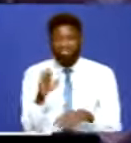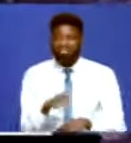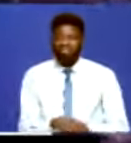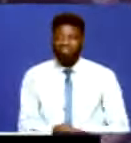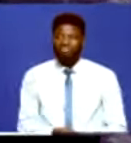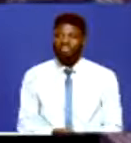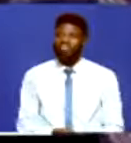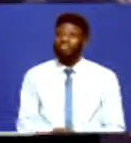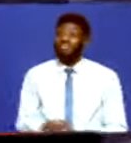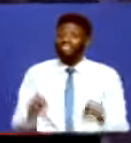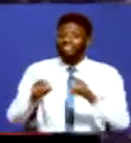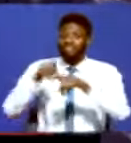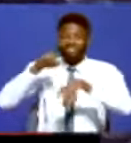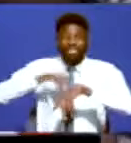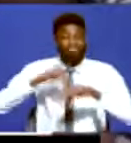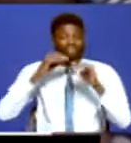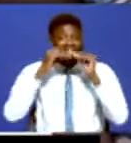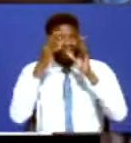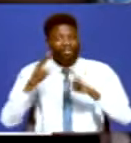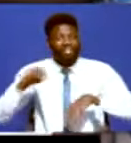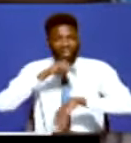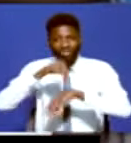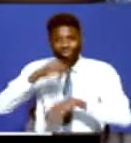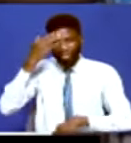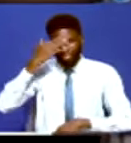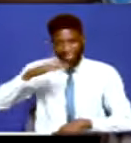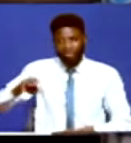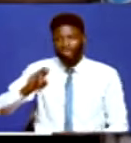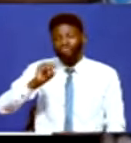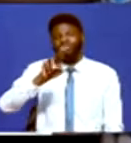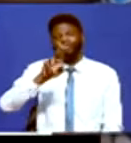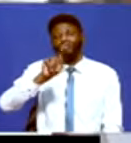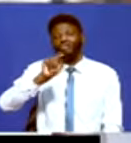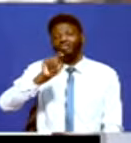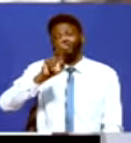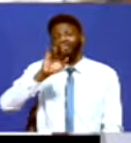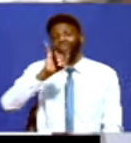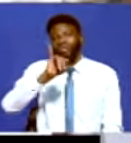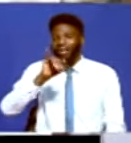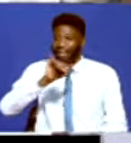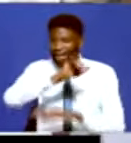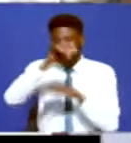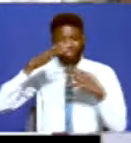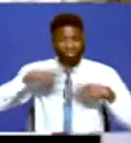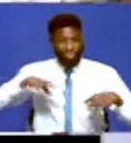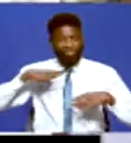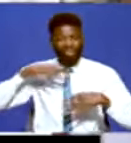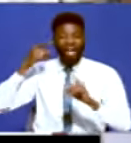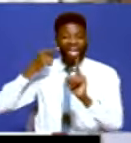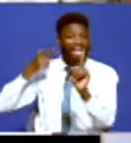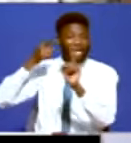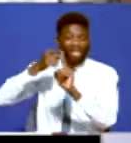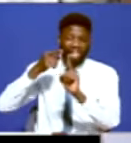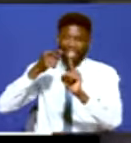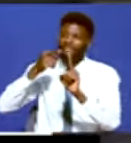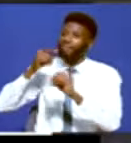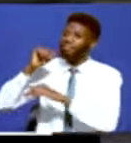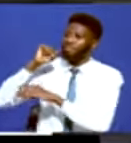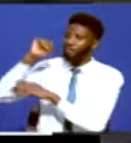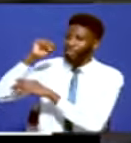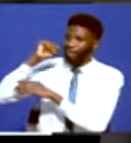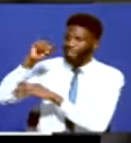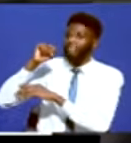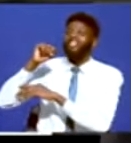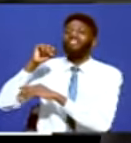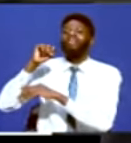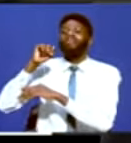Wakati huo huo, spika wa bunge la taifa Justin Muturi ametoa wito kwa wagombea uchaguzi kwenye uchaguzi mkuu ujao kukubali wanaposhindwa ili kulinda amani